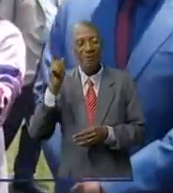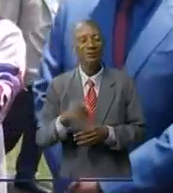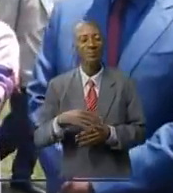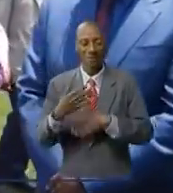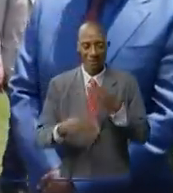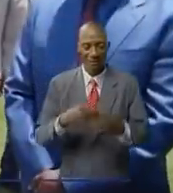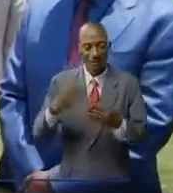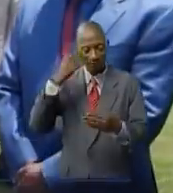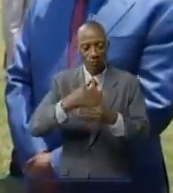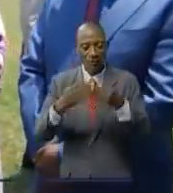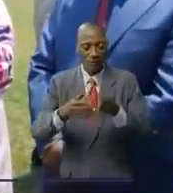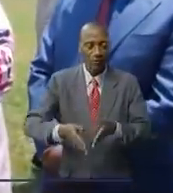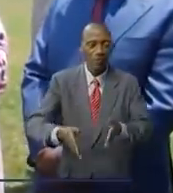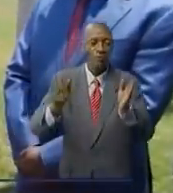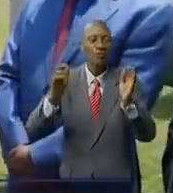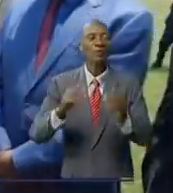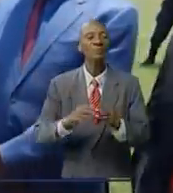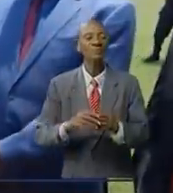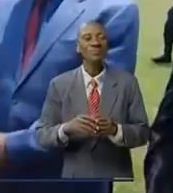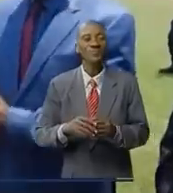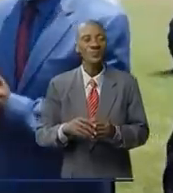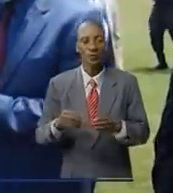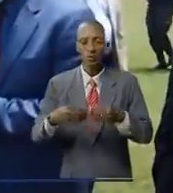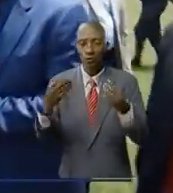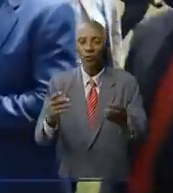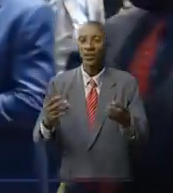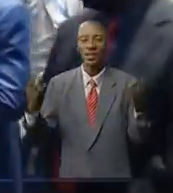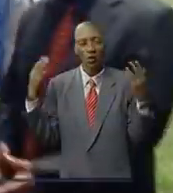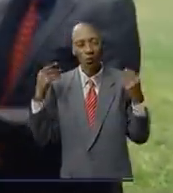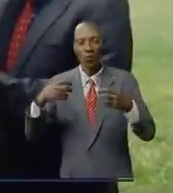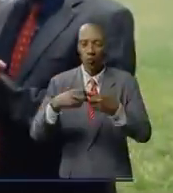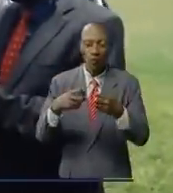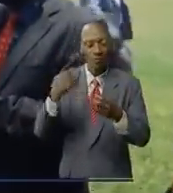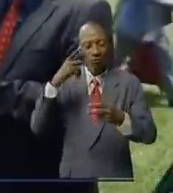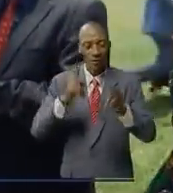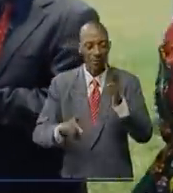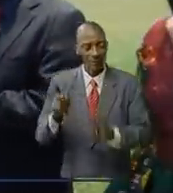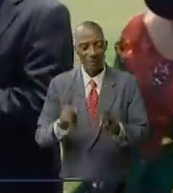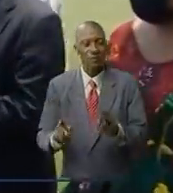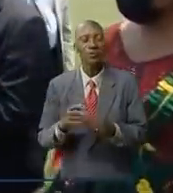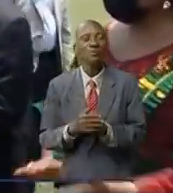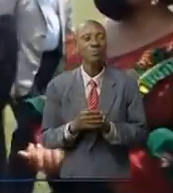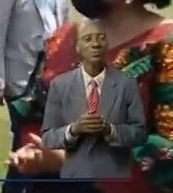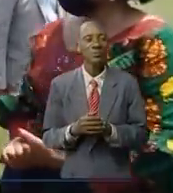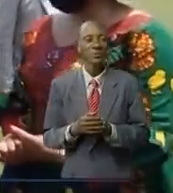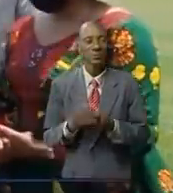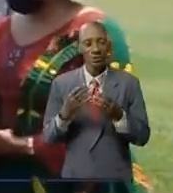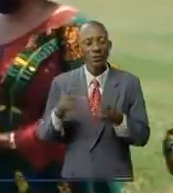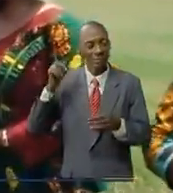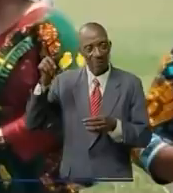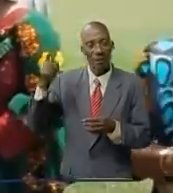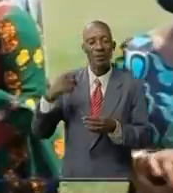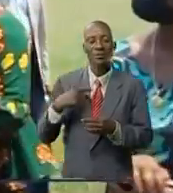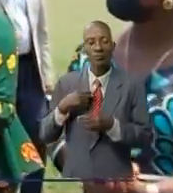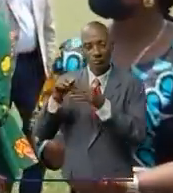Nous devons donner des solutions à nos populations. Donc, je crois que nous avons été motivés par rapport à ce que nous avons vu et nous